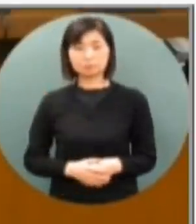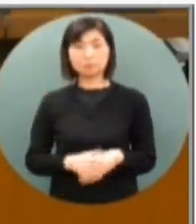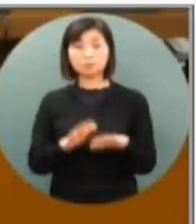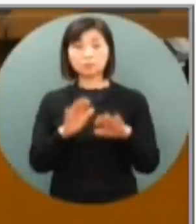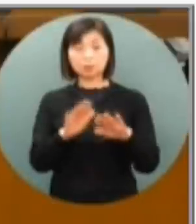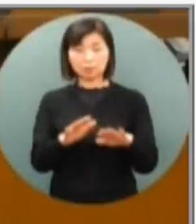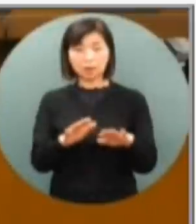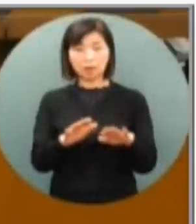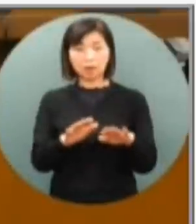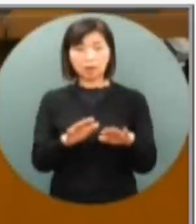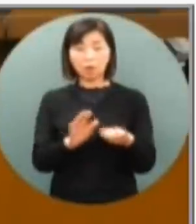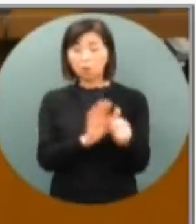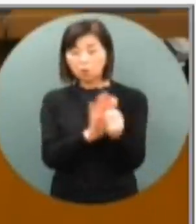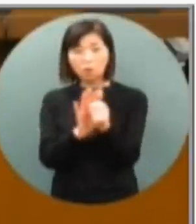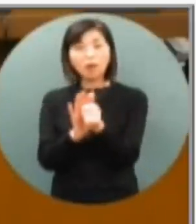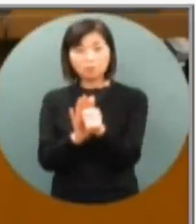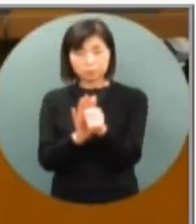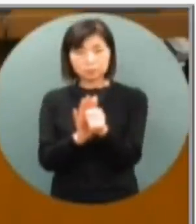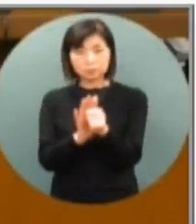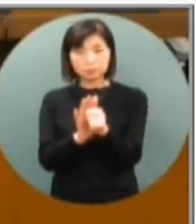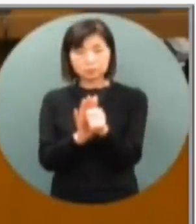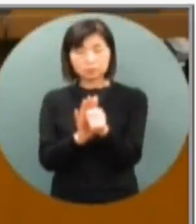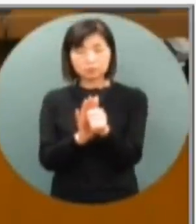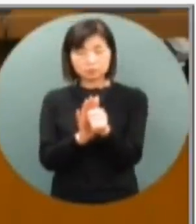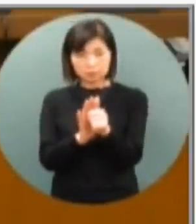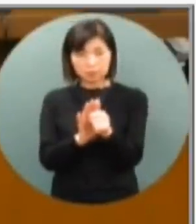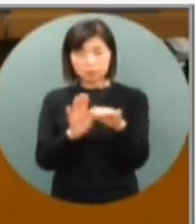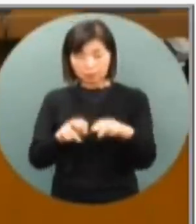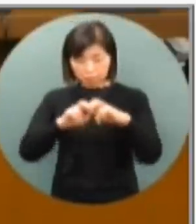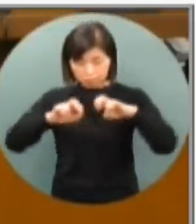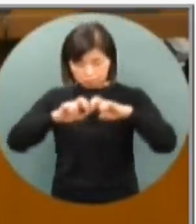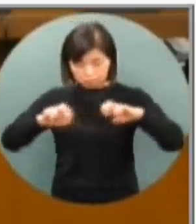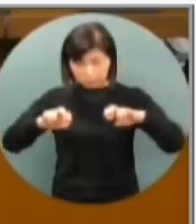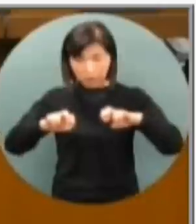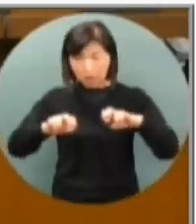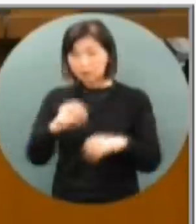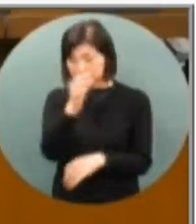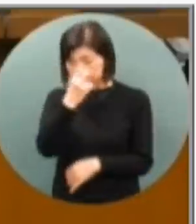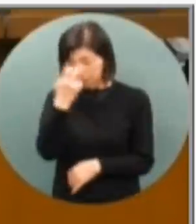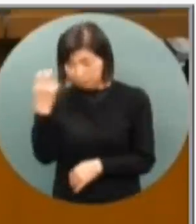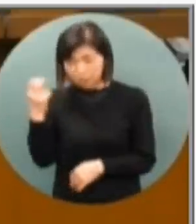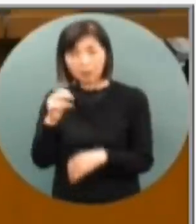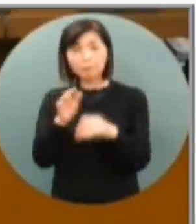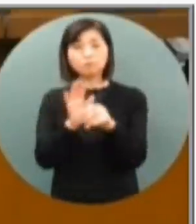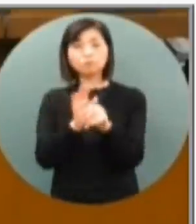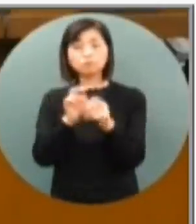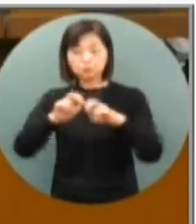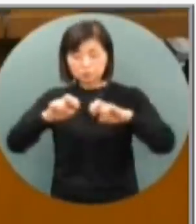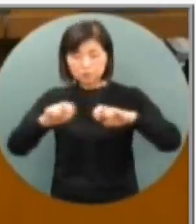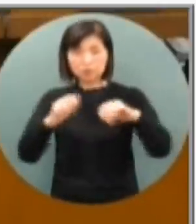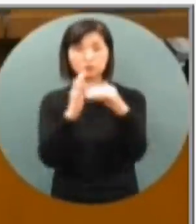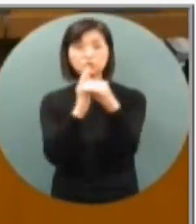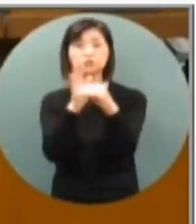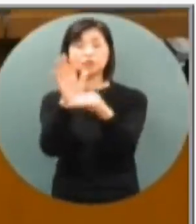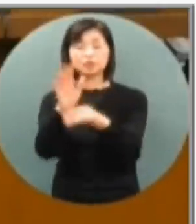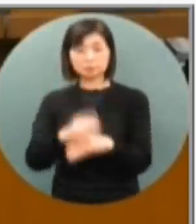して、我々も分析をしているところでございます。まあ、この課題につきましてはやはり議会のコン